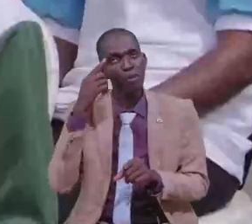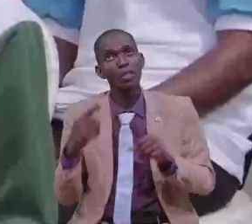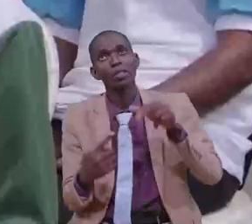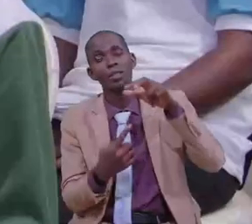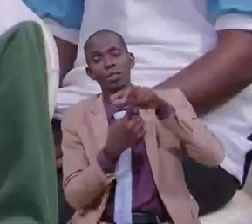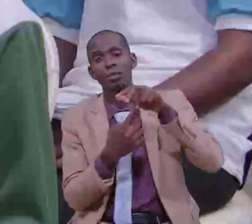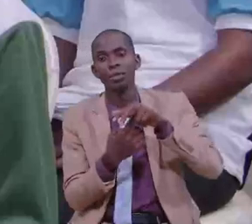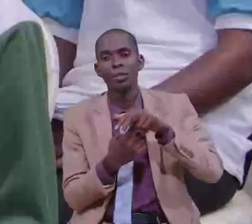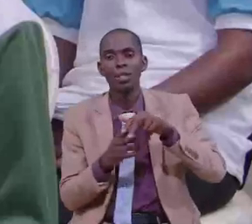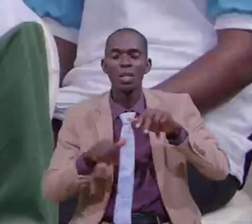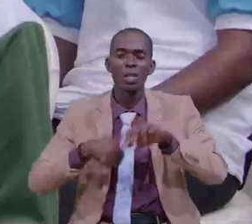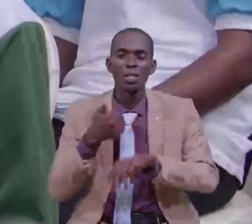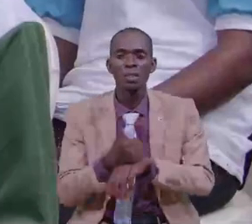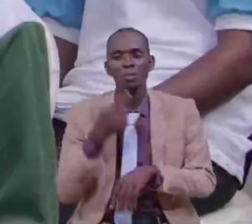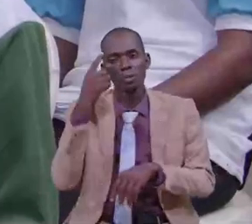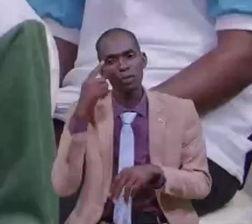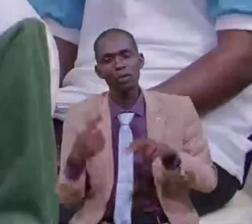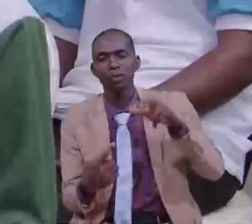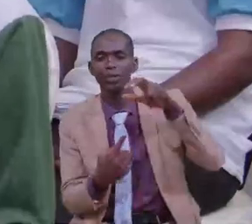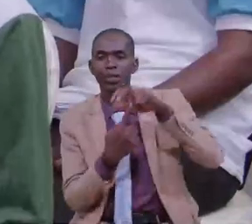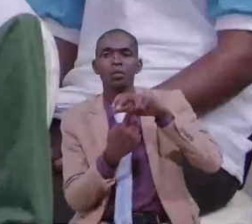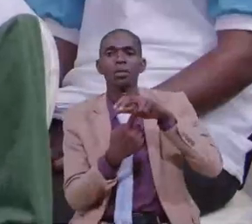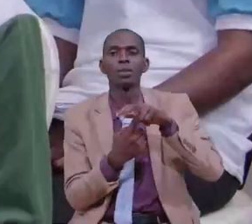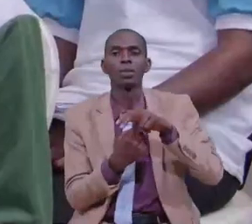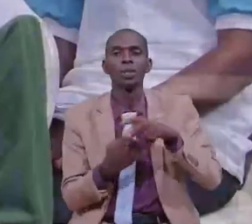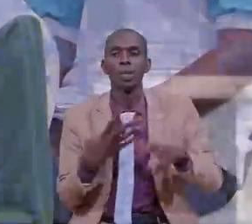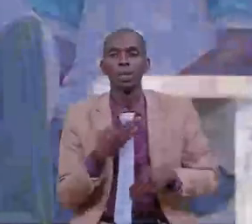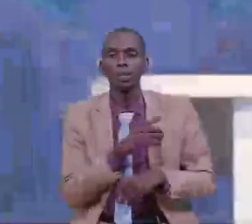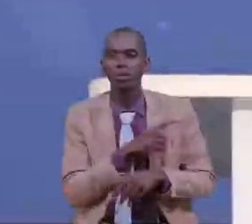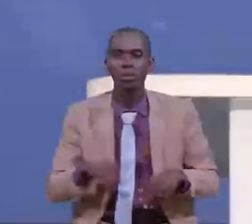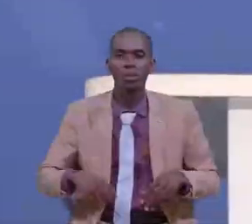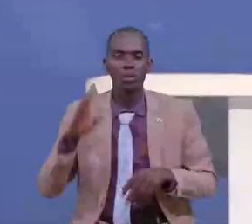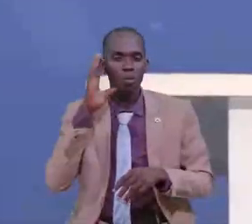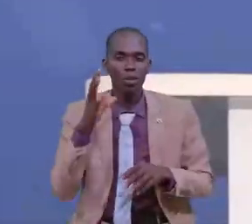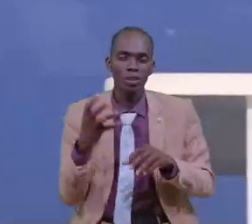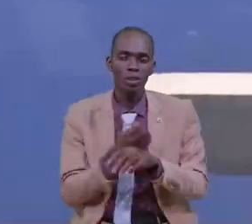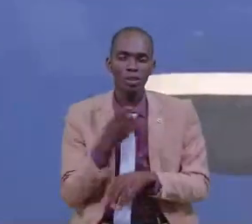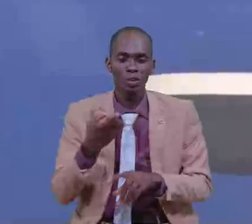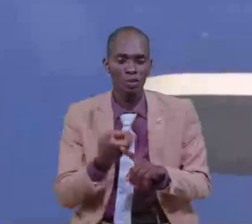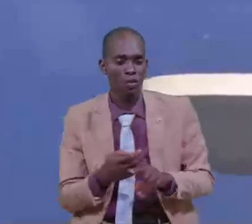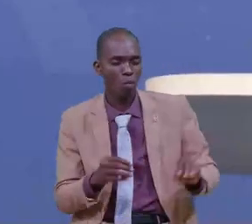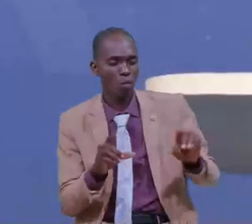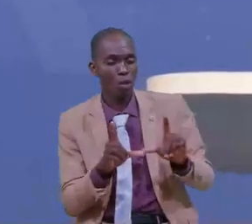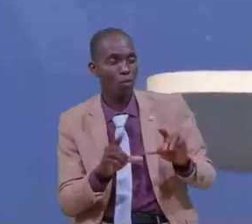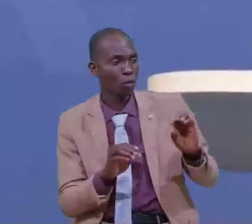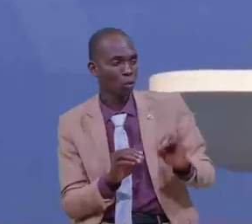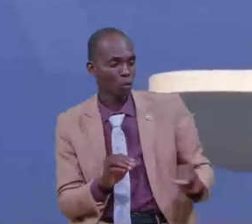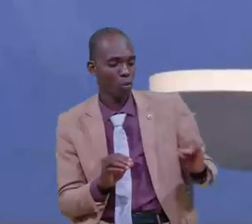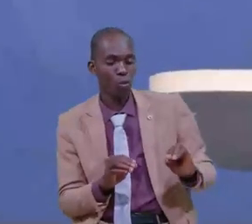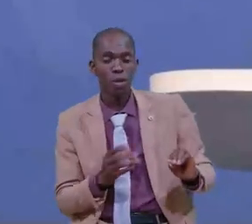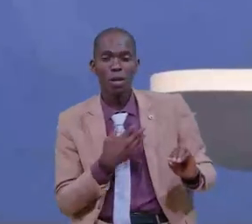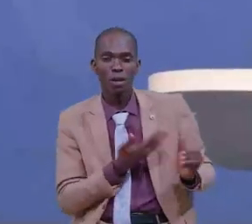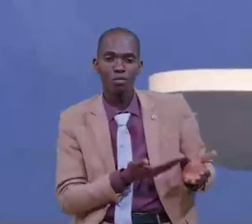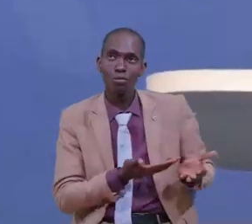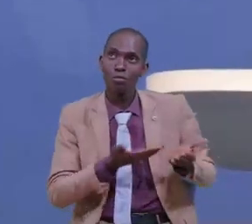Fait pour le championnat. Affermi pour le championnat. Le Seigneur te conduira